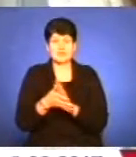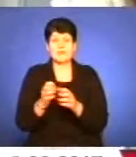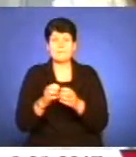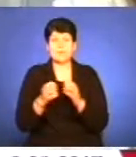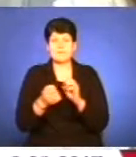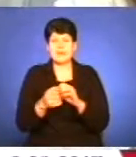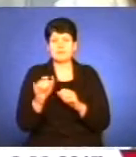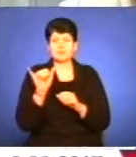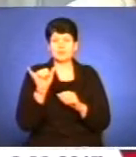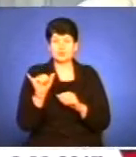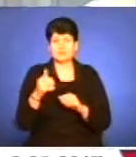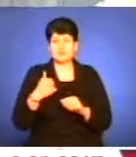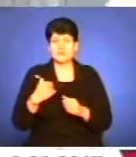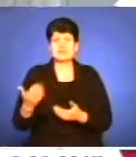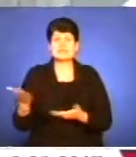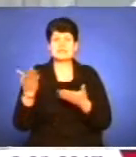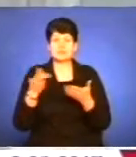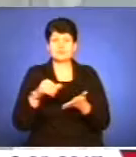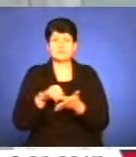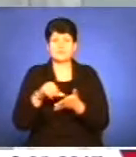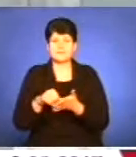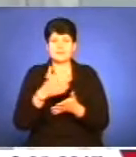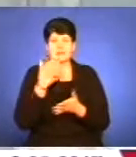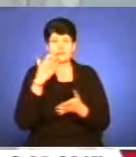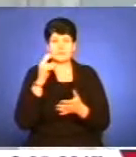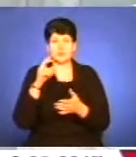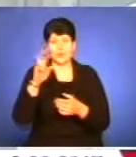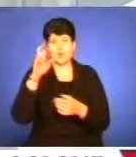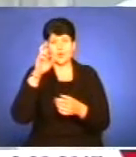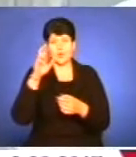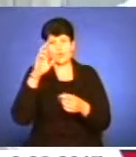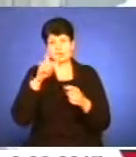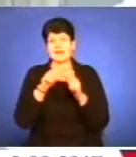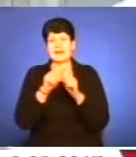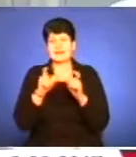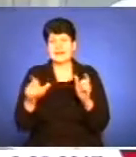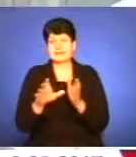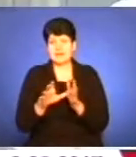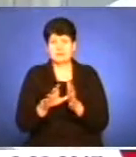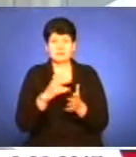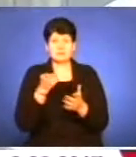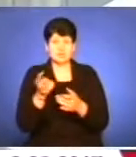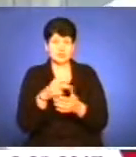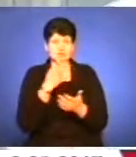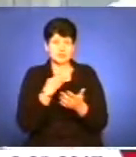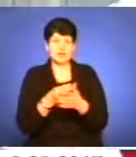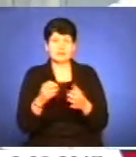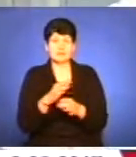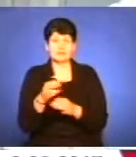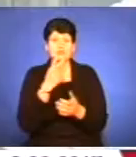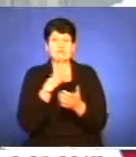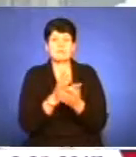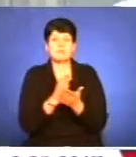в тому, що ми запрошували представників теплокомуненерго, вони прийшли, вони показали проєкт. Кажуть, там, дивіться, як